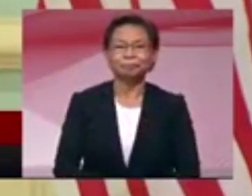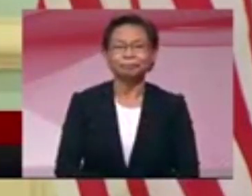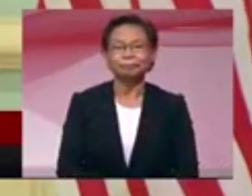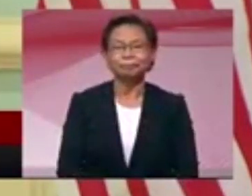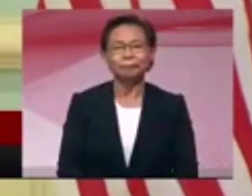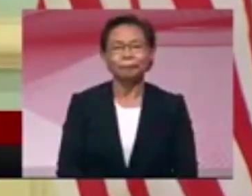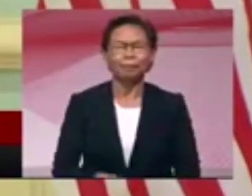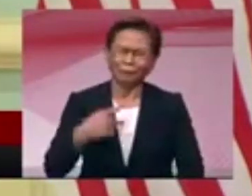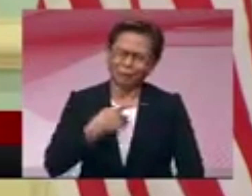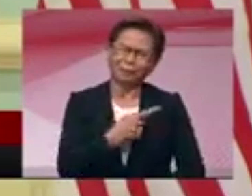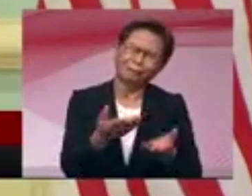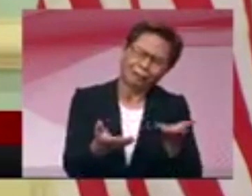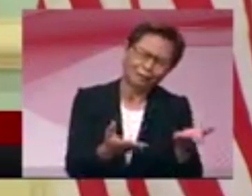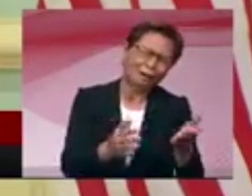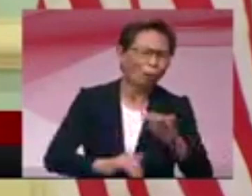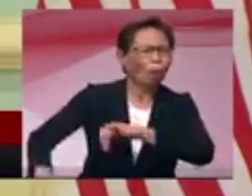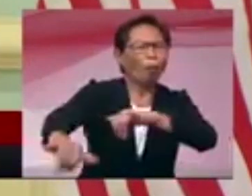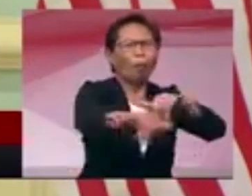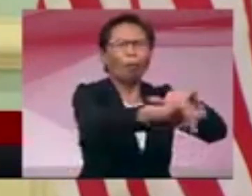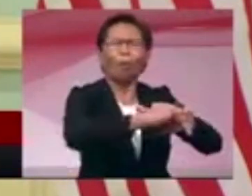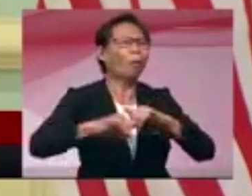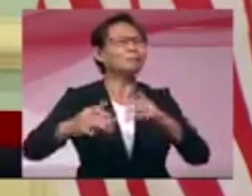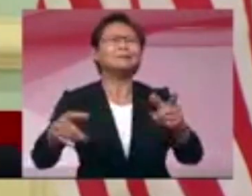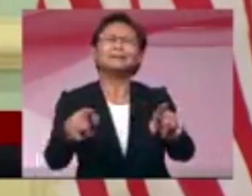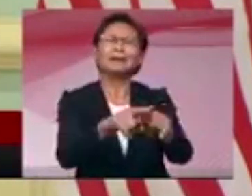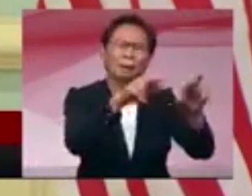memberikan layanan kepada semua, sama saja,